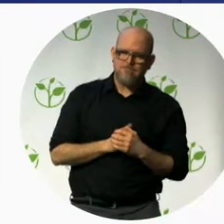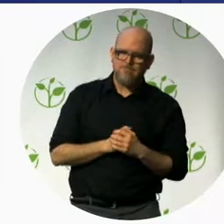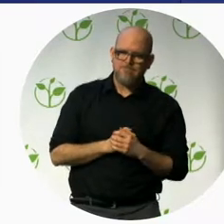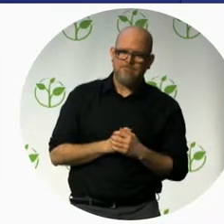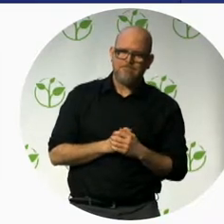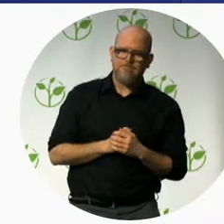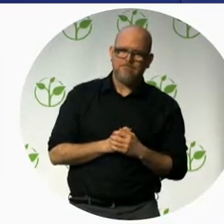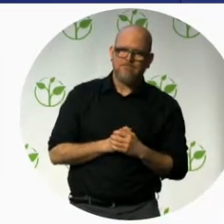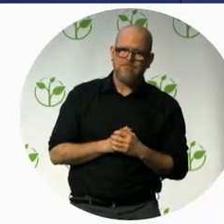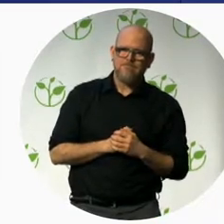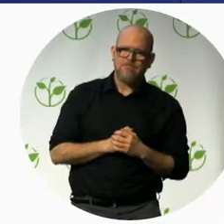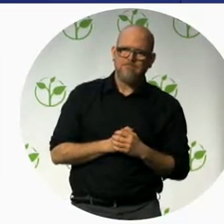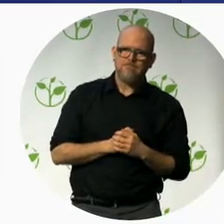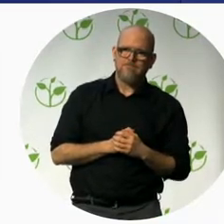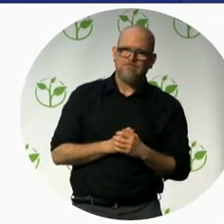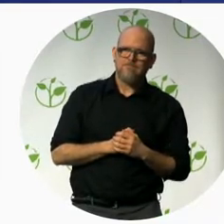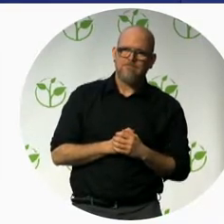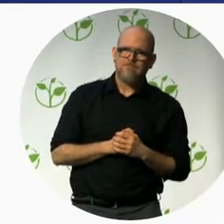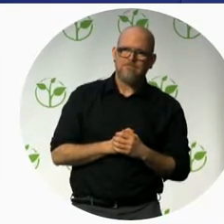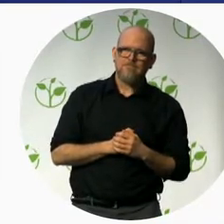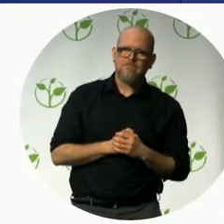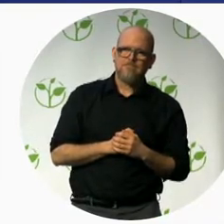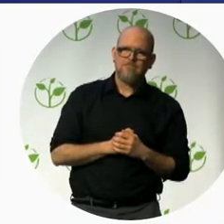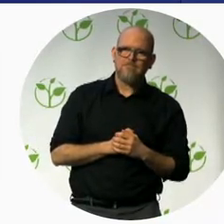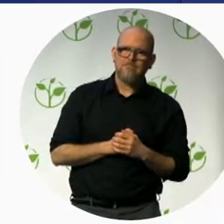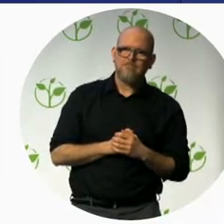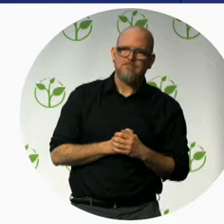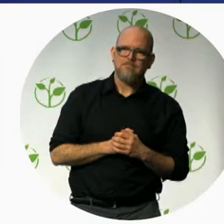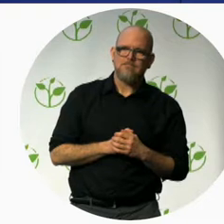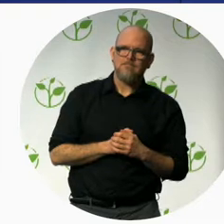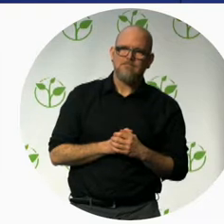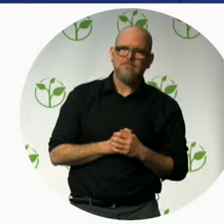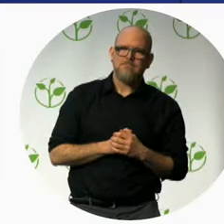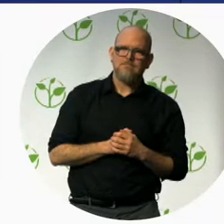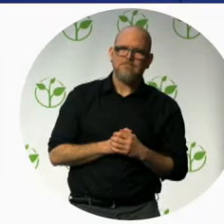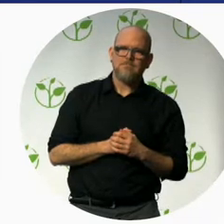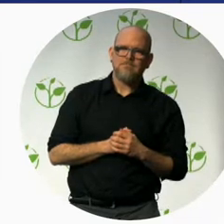dla dalszego harmonijnego rozwoju musi wprowadzać sporo zmian.